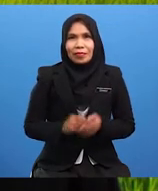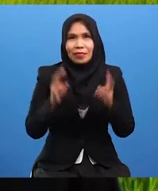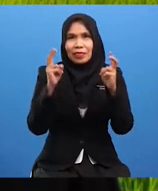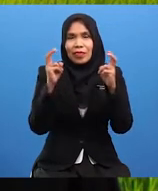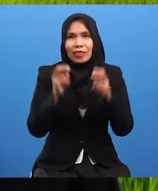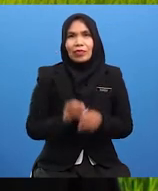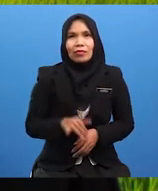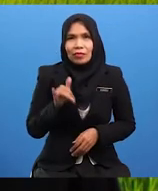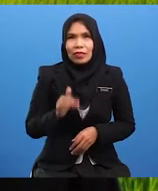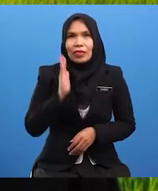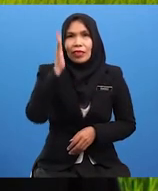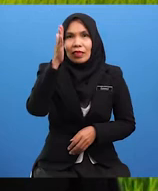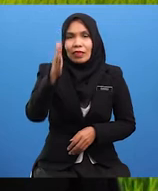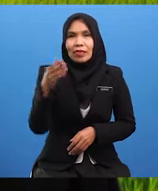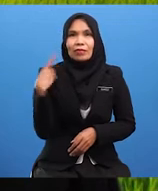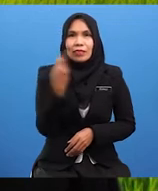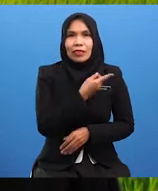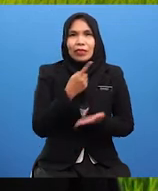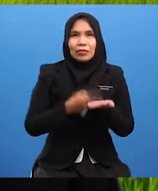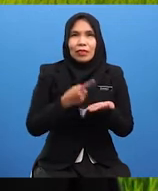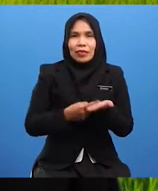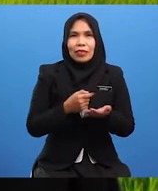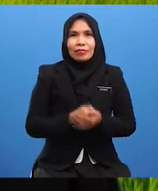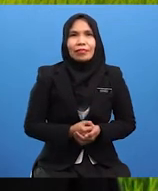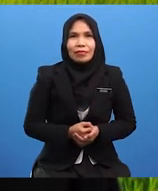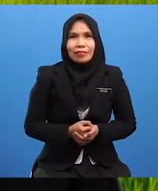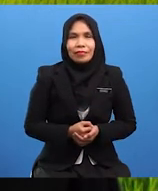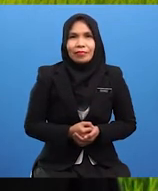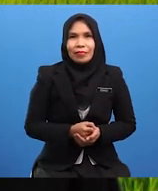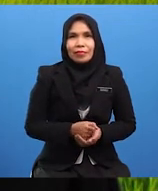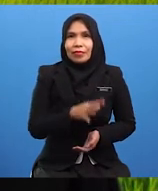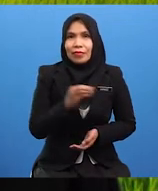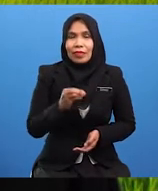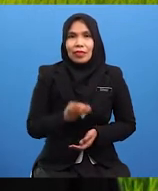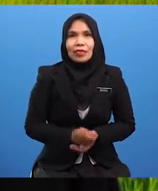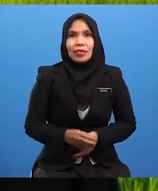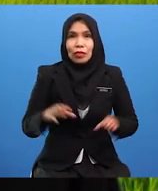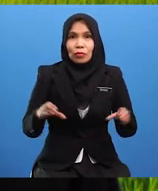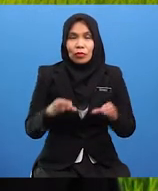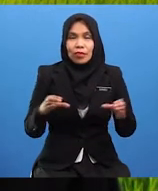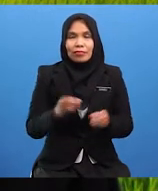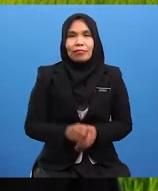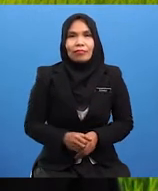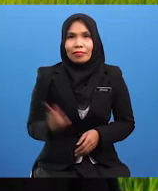yang akan kita bincangkan seterusnya kita praktikkan pada kali ini?